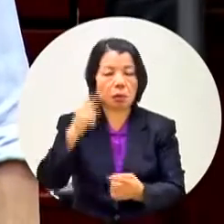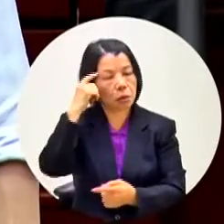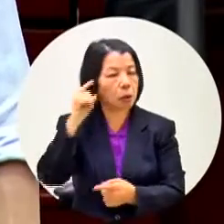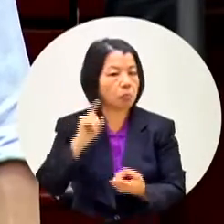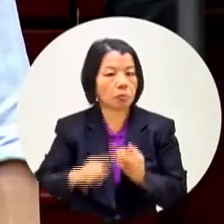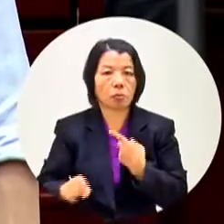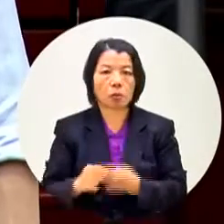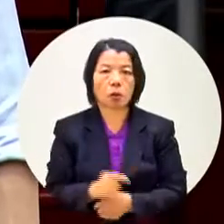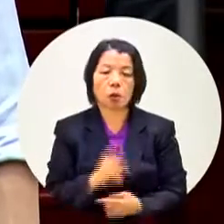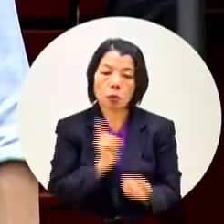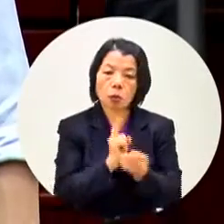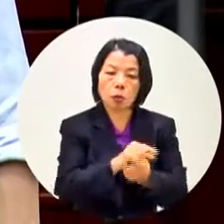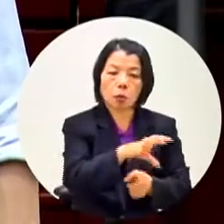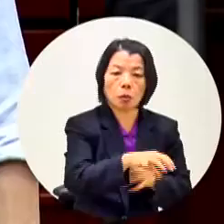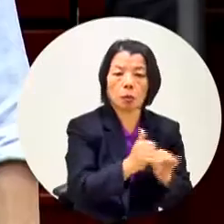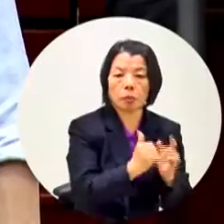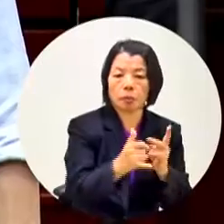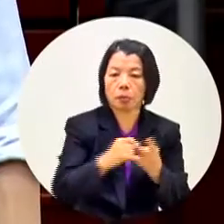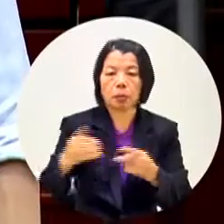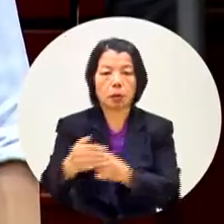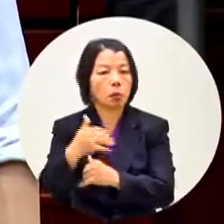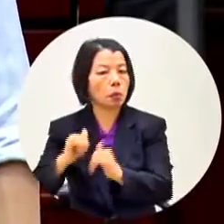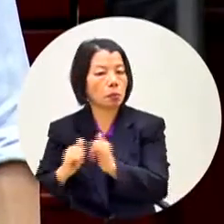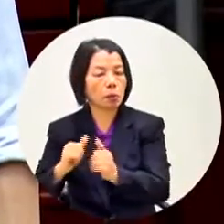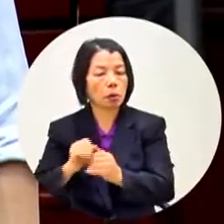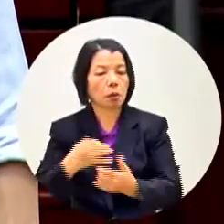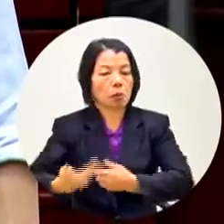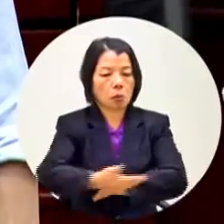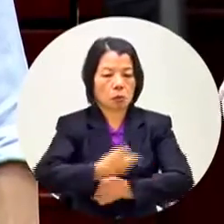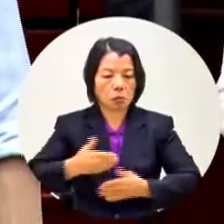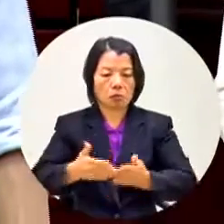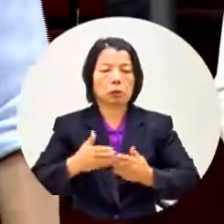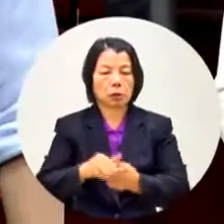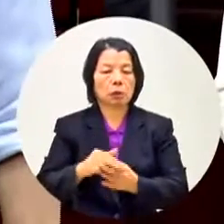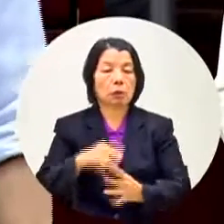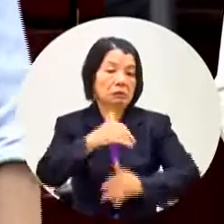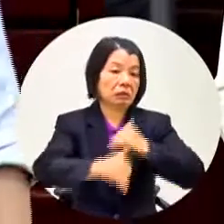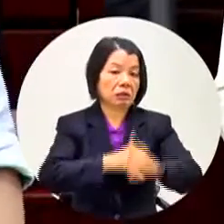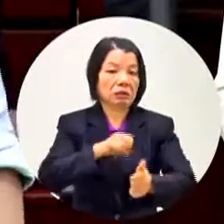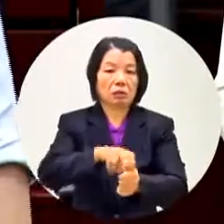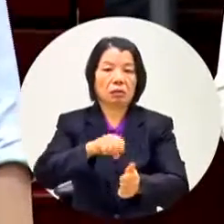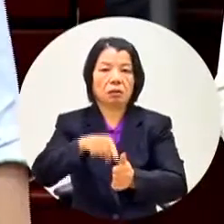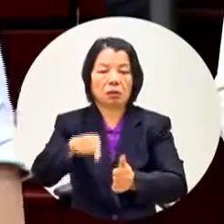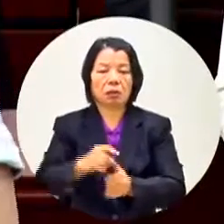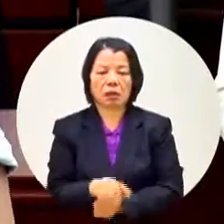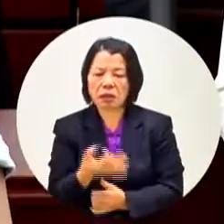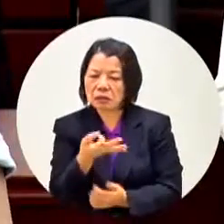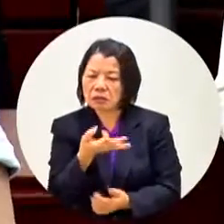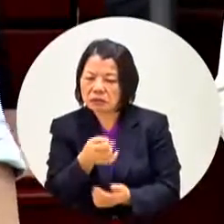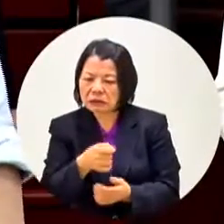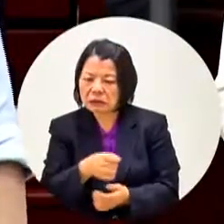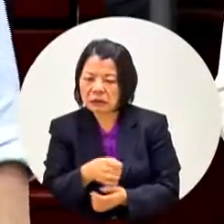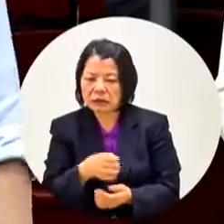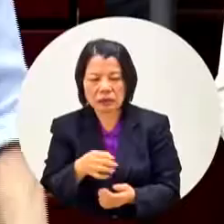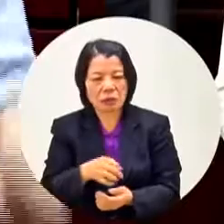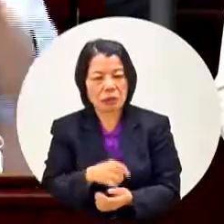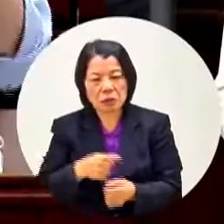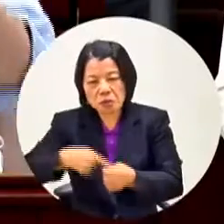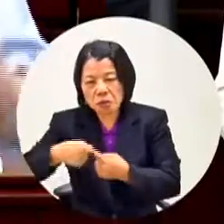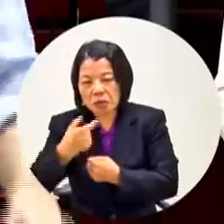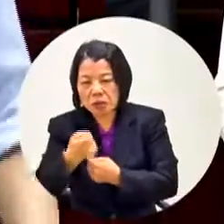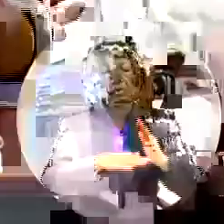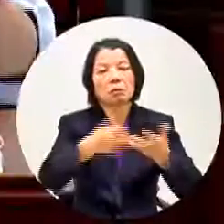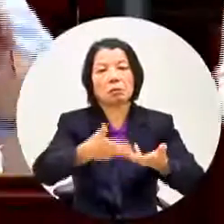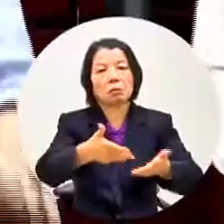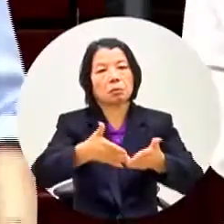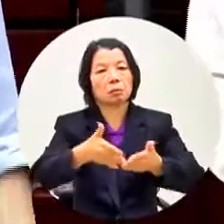念，认为农民渔民整个产值这么低，为什么政府要投入这么大多的力量跟资源，